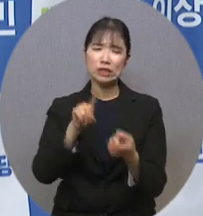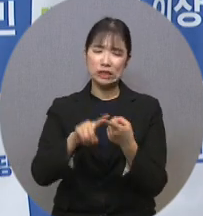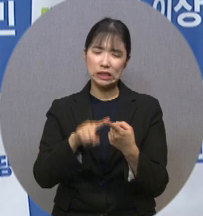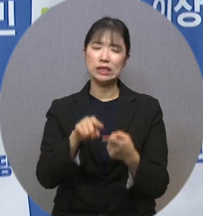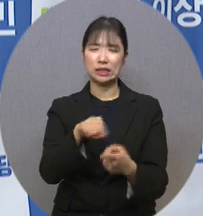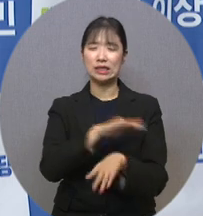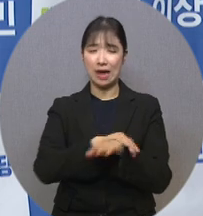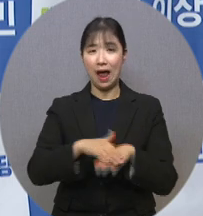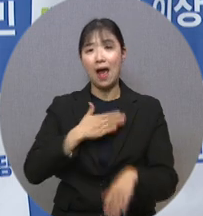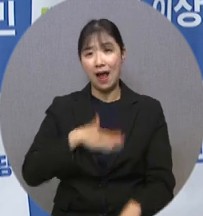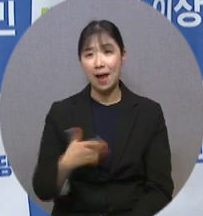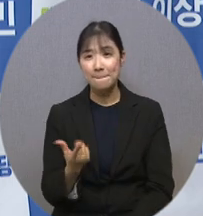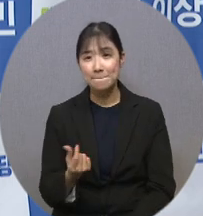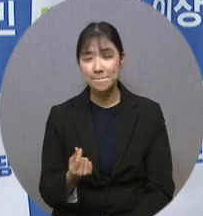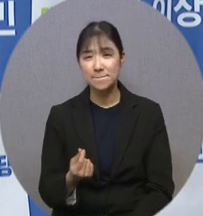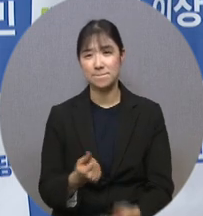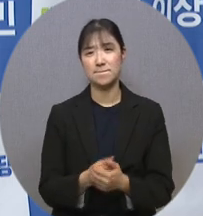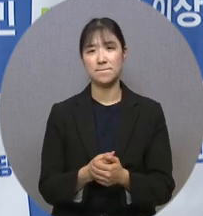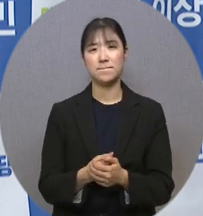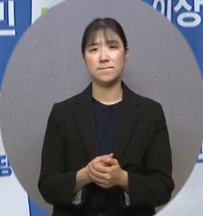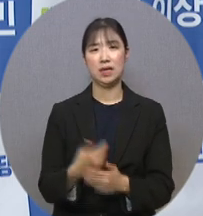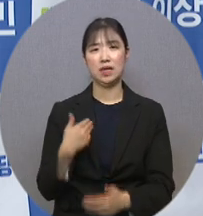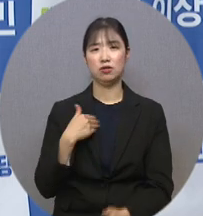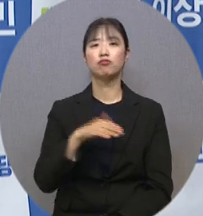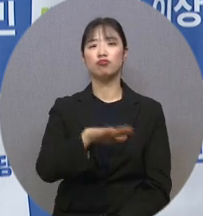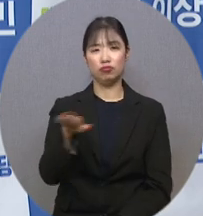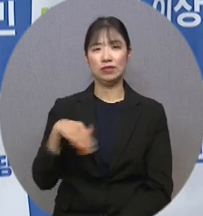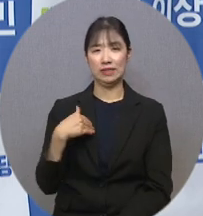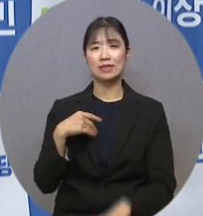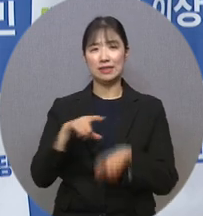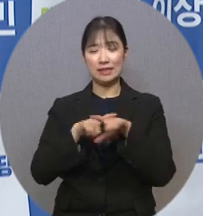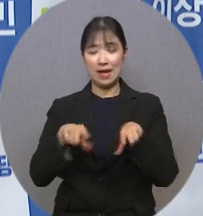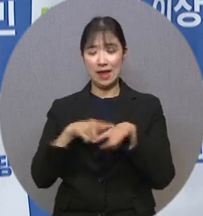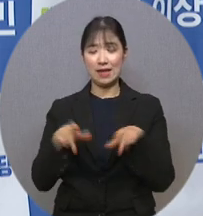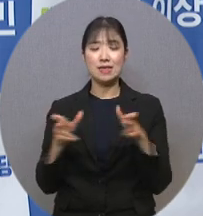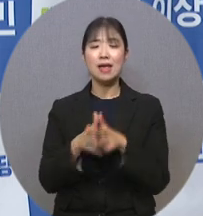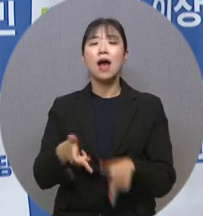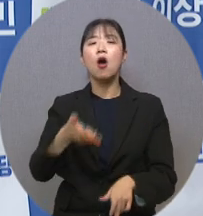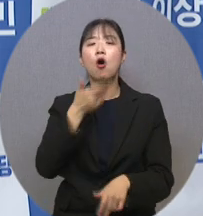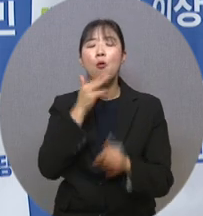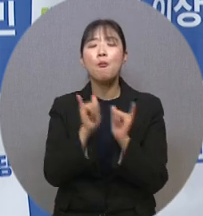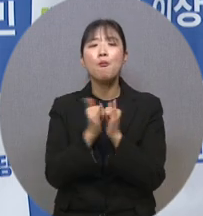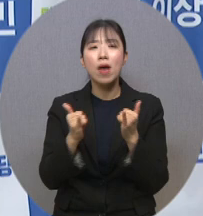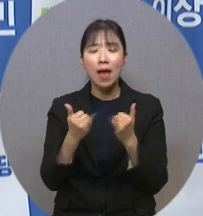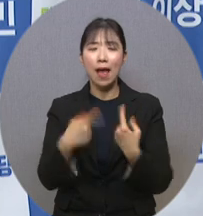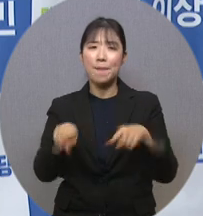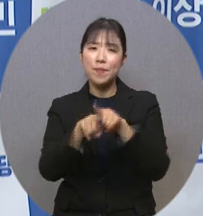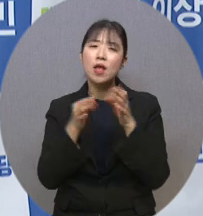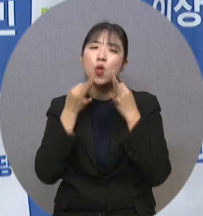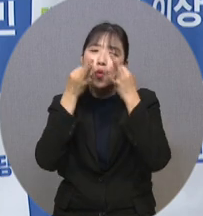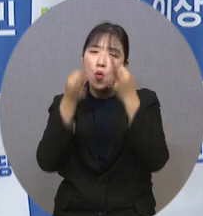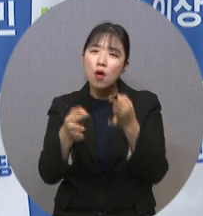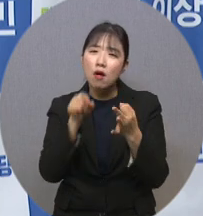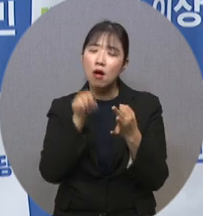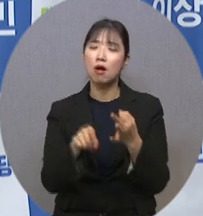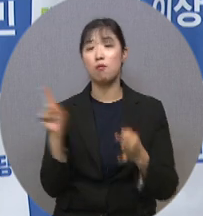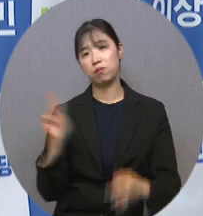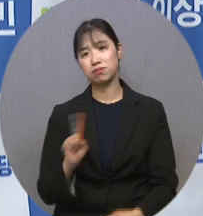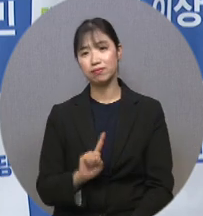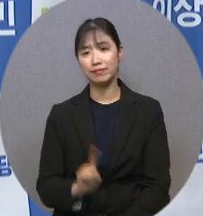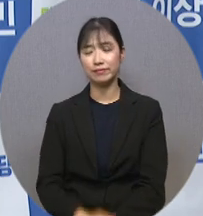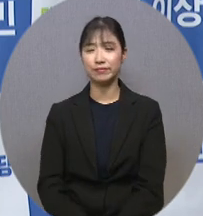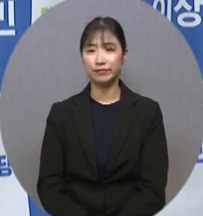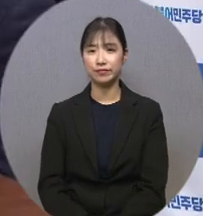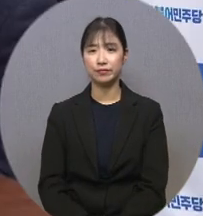저는 개인적으로 생각이 돼요. 그래서 우리, 그러니까 이제 일반 비장애인분들이 함께 노력할 수 있는 부분들이 만약에 있다면 어떤